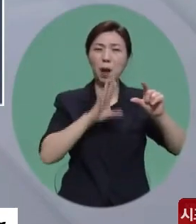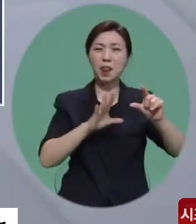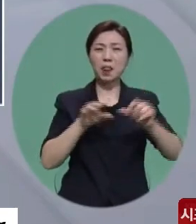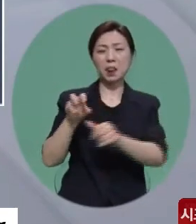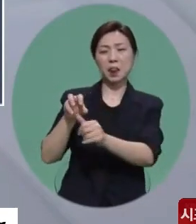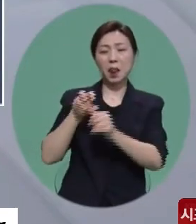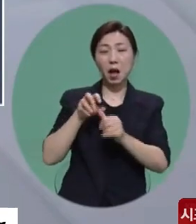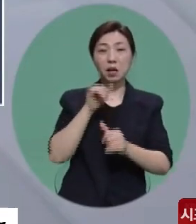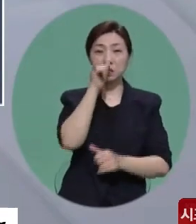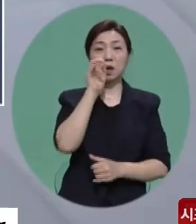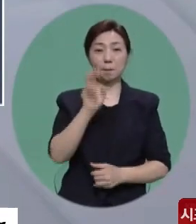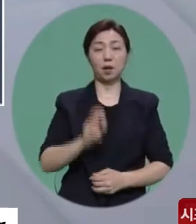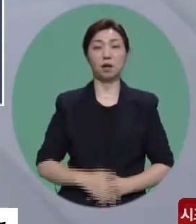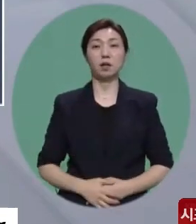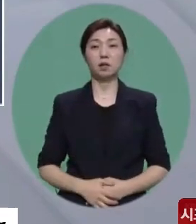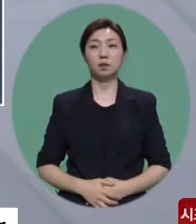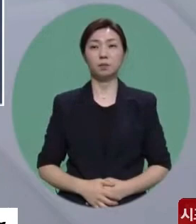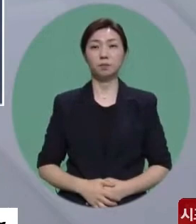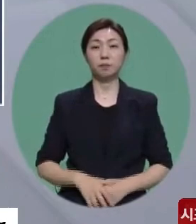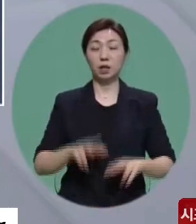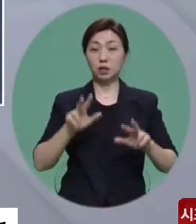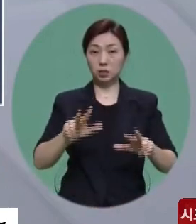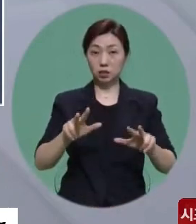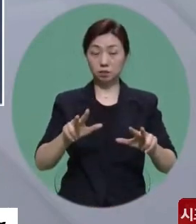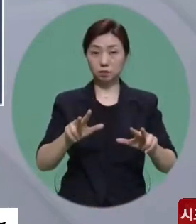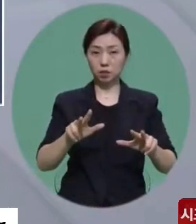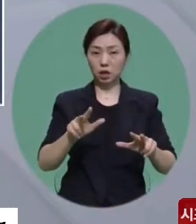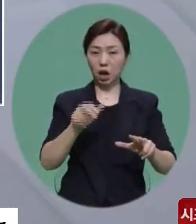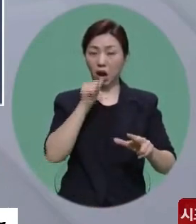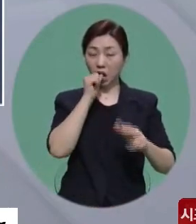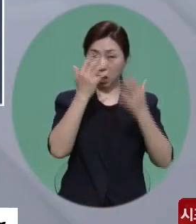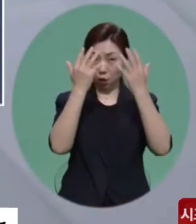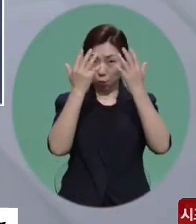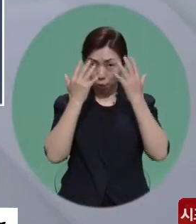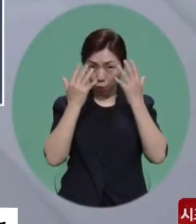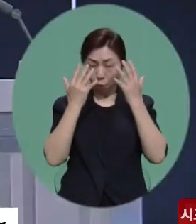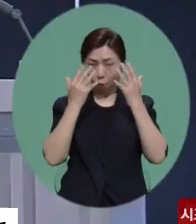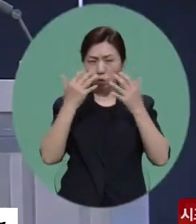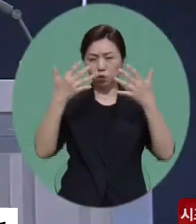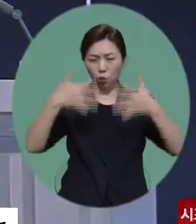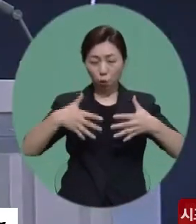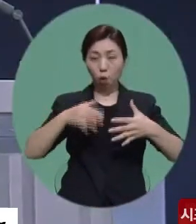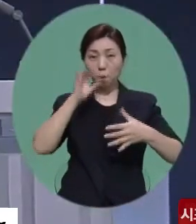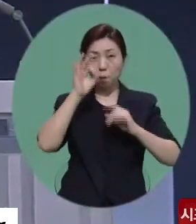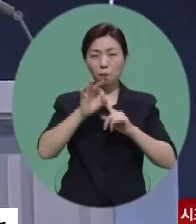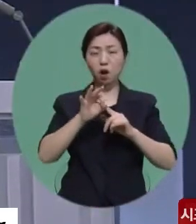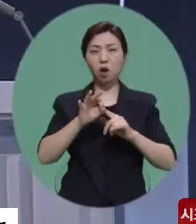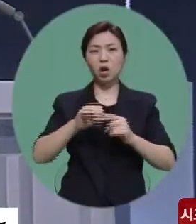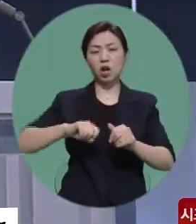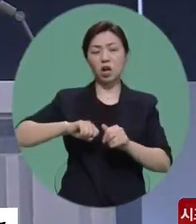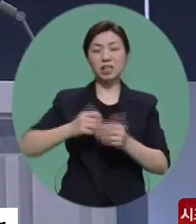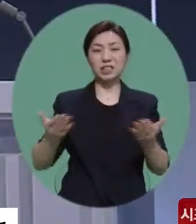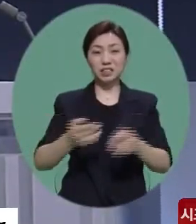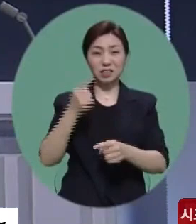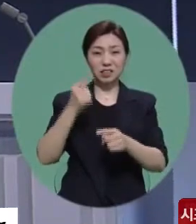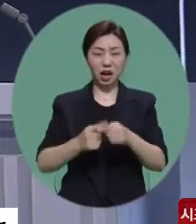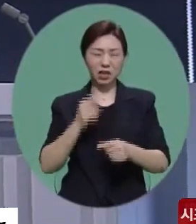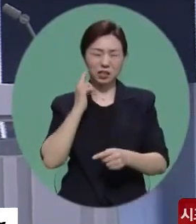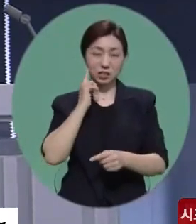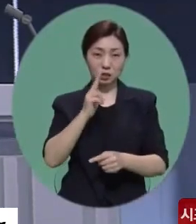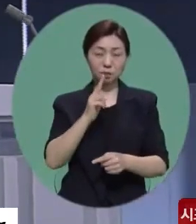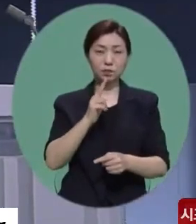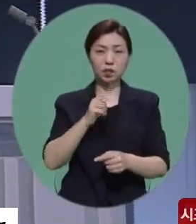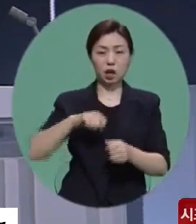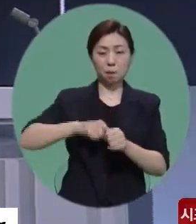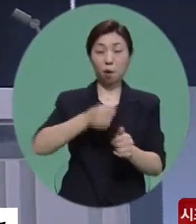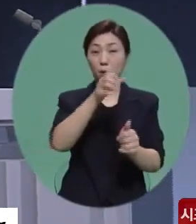것도 지금 이 구속 요건을 보면은 이게 좀 약간 애매하게 돼 있습니다. 그래서 이게 사실